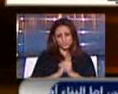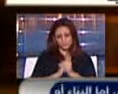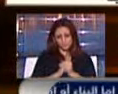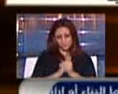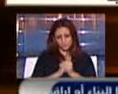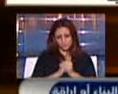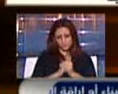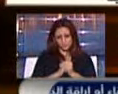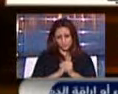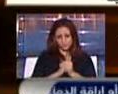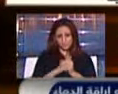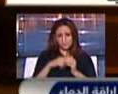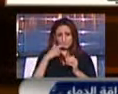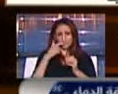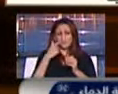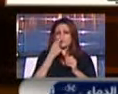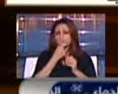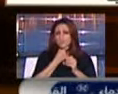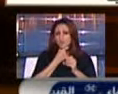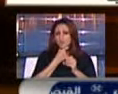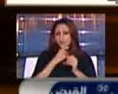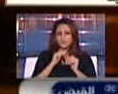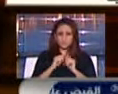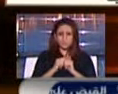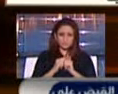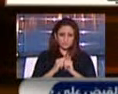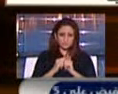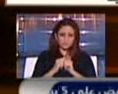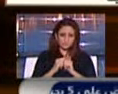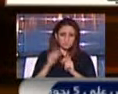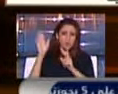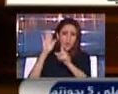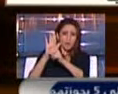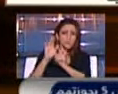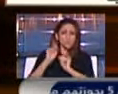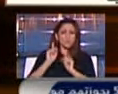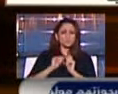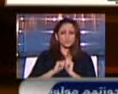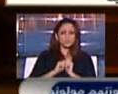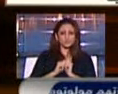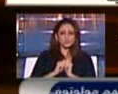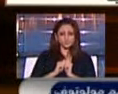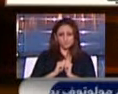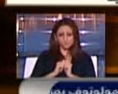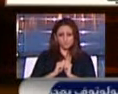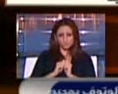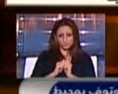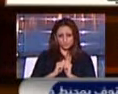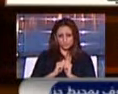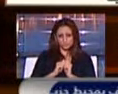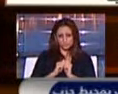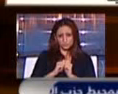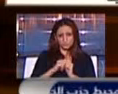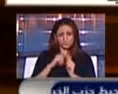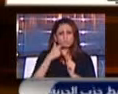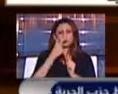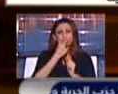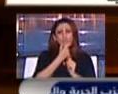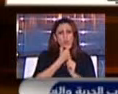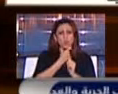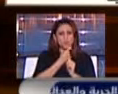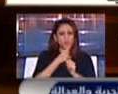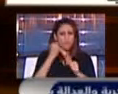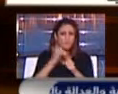الرئيس، مفيش اي حد يقف جنب الرئيس خالص من موجودين دلوقتي، مفيش اي حد يقف جنبه، كله قاعد يقول الرئيس انت مكتف مسلوب